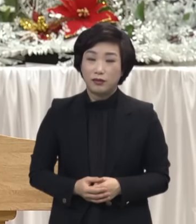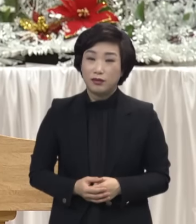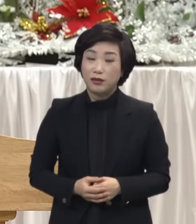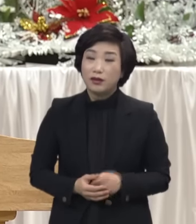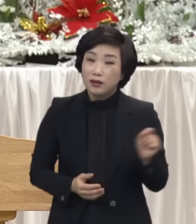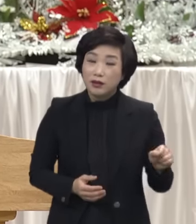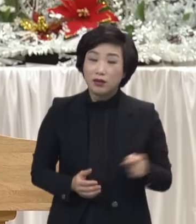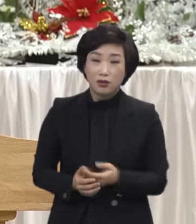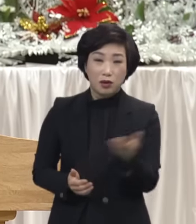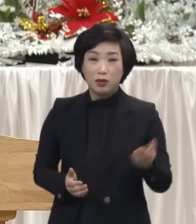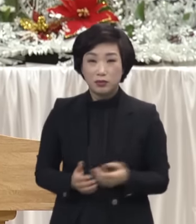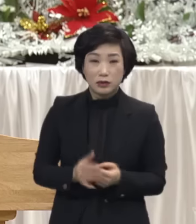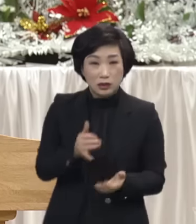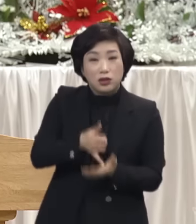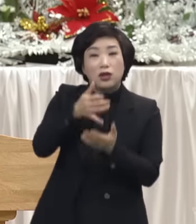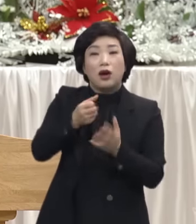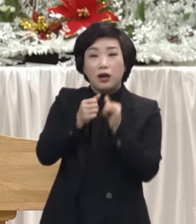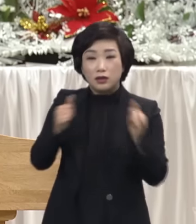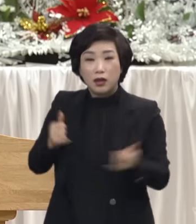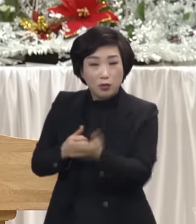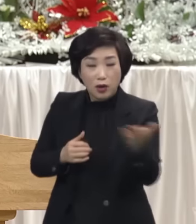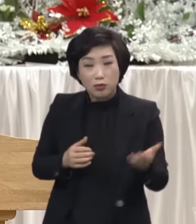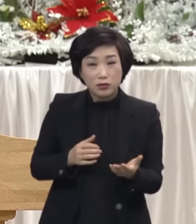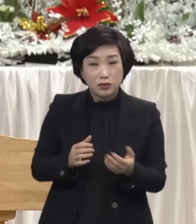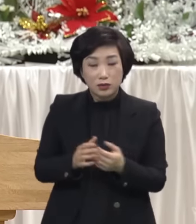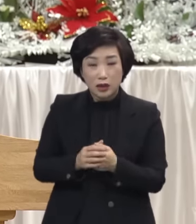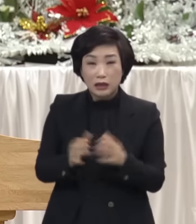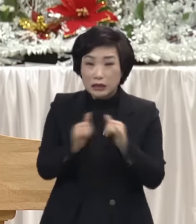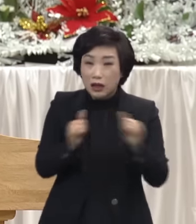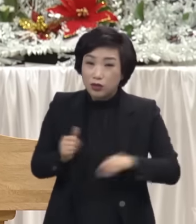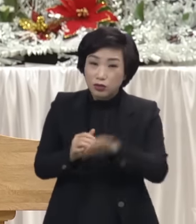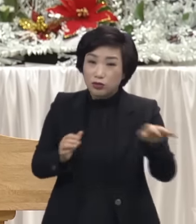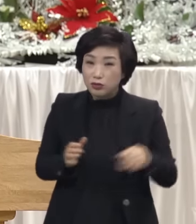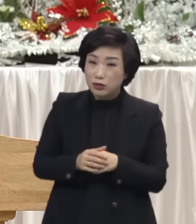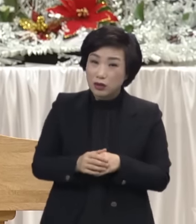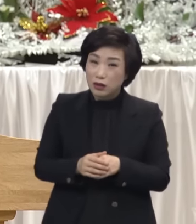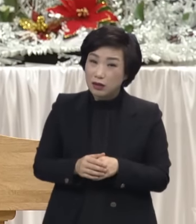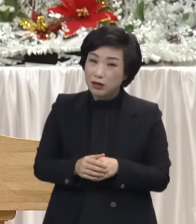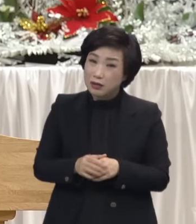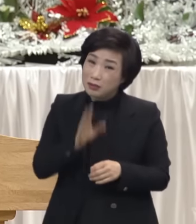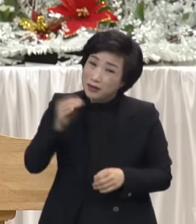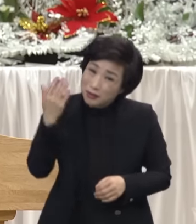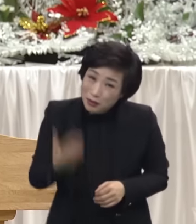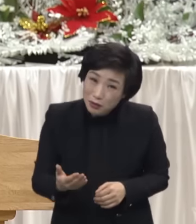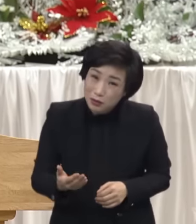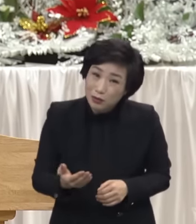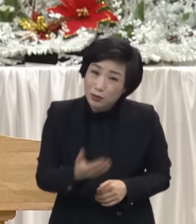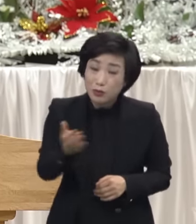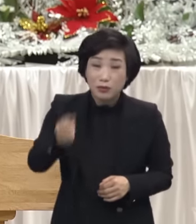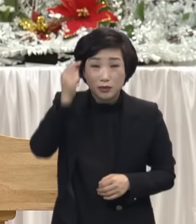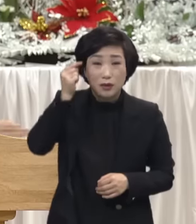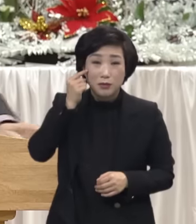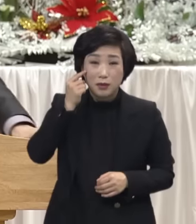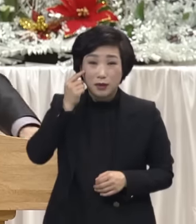이해관계와 양심과 인격을 가진 수학을 가진 인간으로 보겠느냐 그 말입니다.